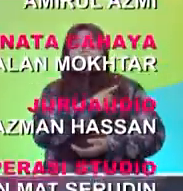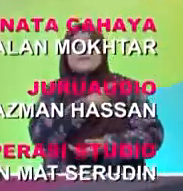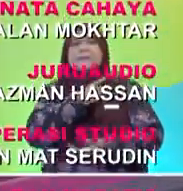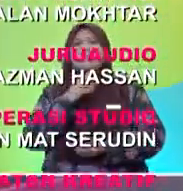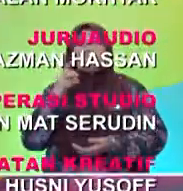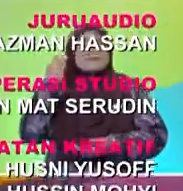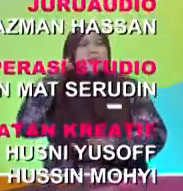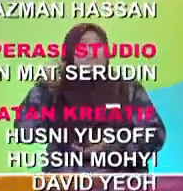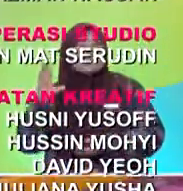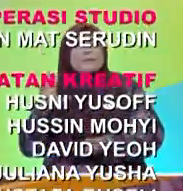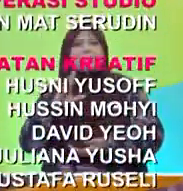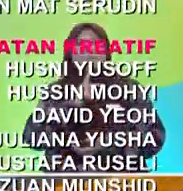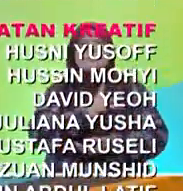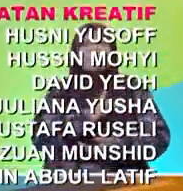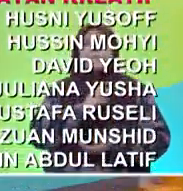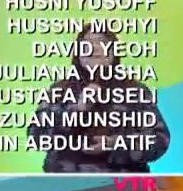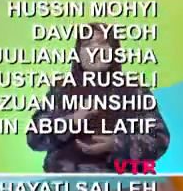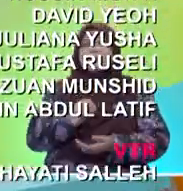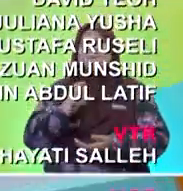kami bunyi